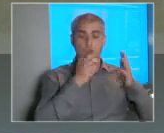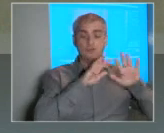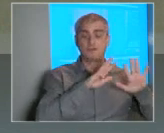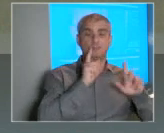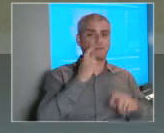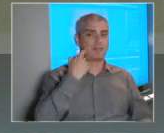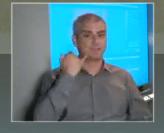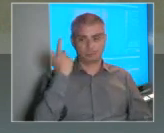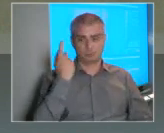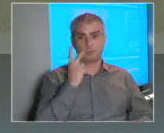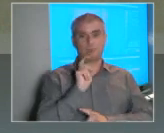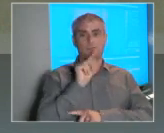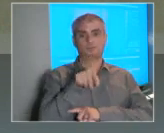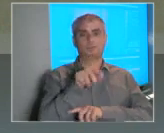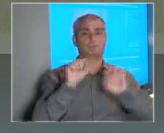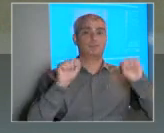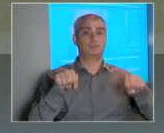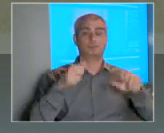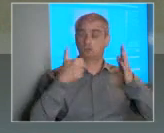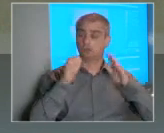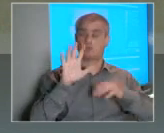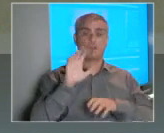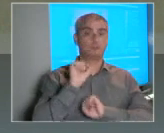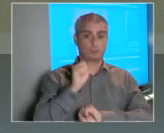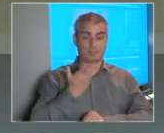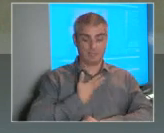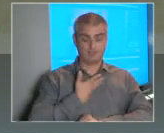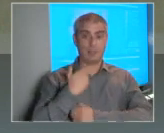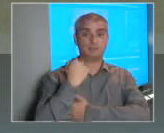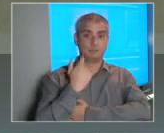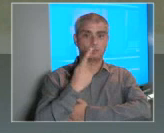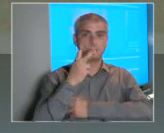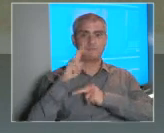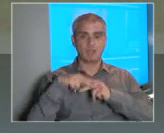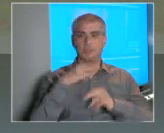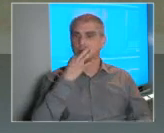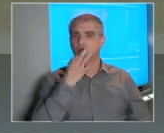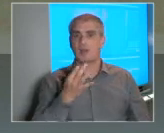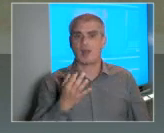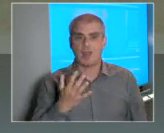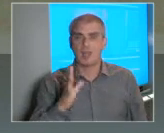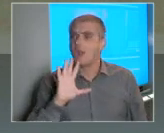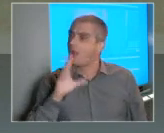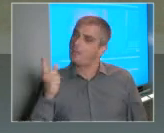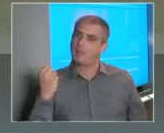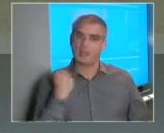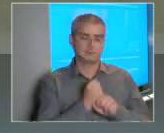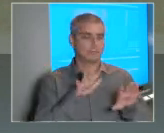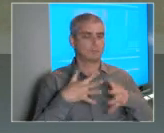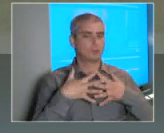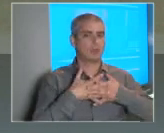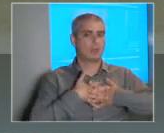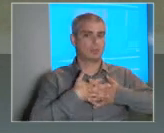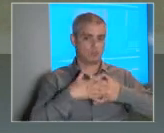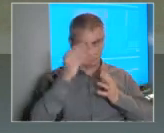אבל יצחק שמיר הלך לנשיא כשיש לו 65, קיבל את המנדט, ואז נשאלת השאלה, למה הוא הלך לממשלת אחדות?